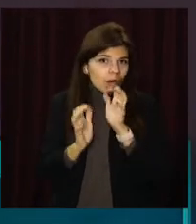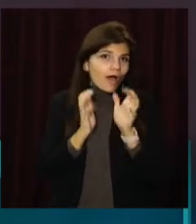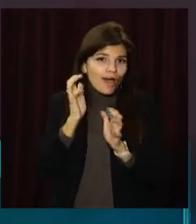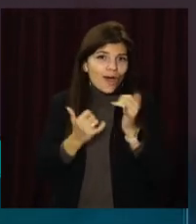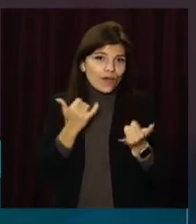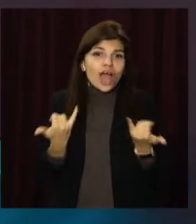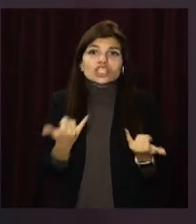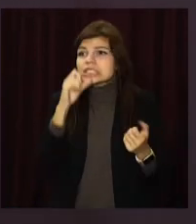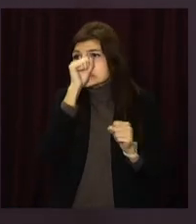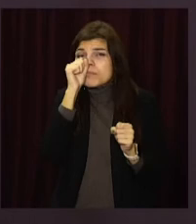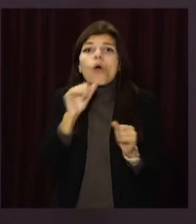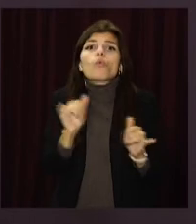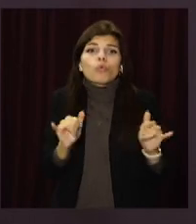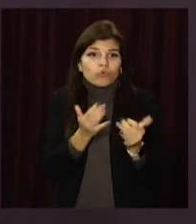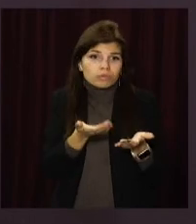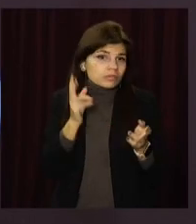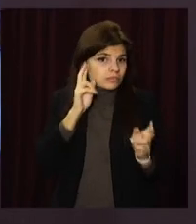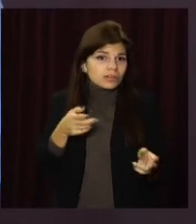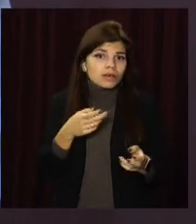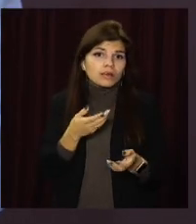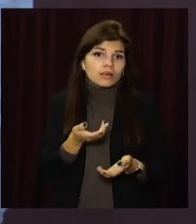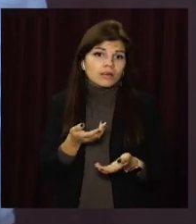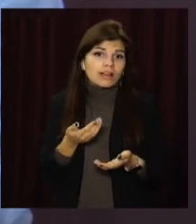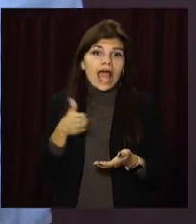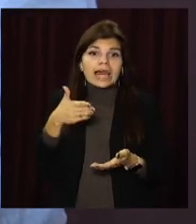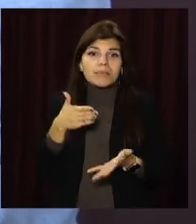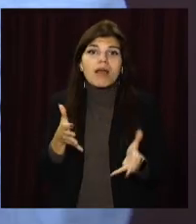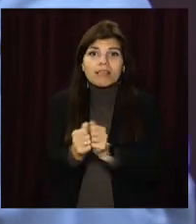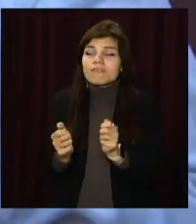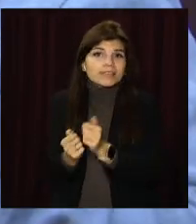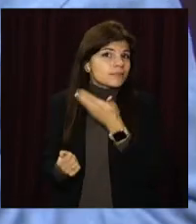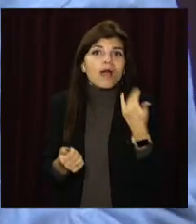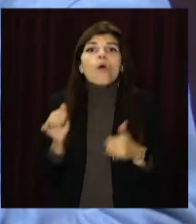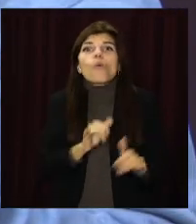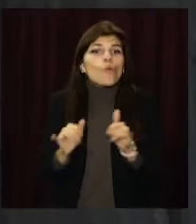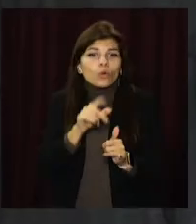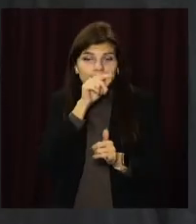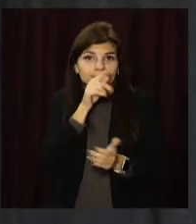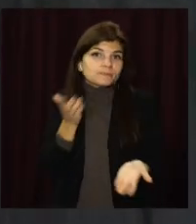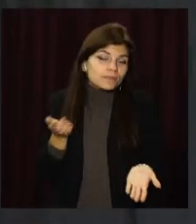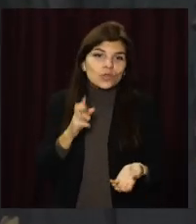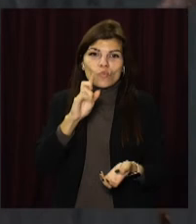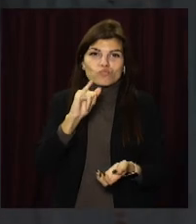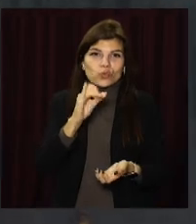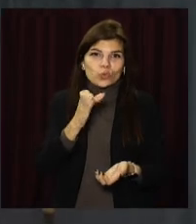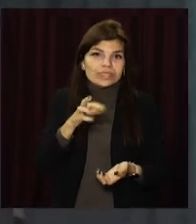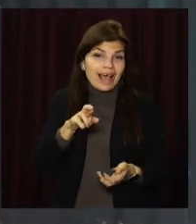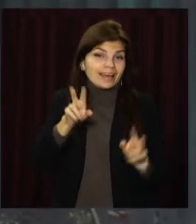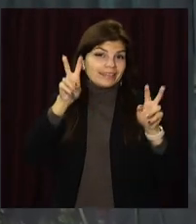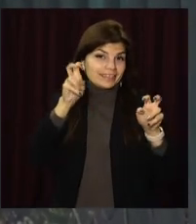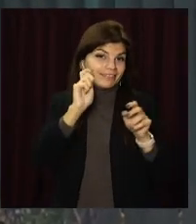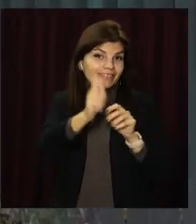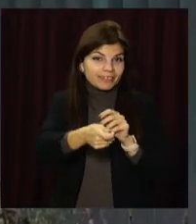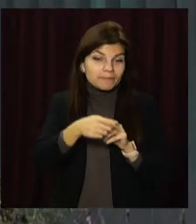ще зима, не знаємо, куди його. Риба перестає вже ловитись і не знаємо, куди його дівати. Буся, так назвали птаха